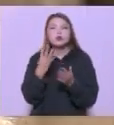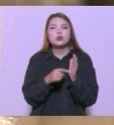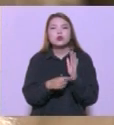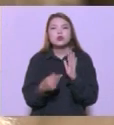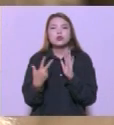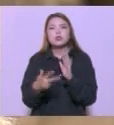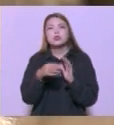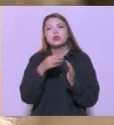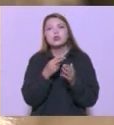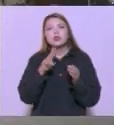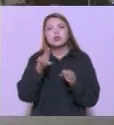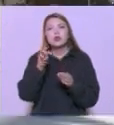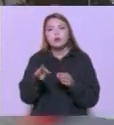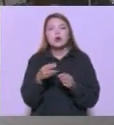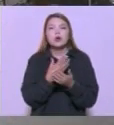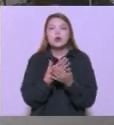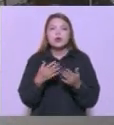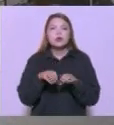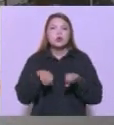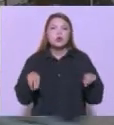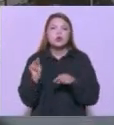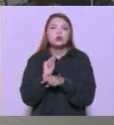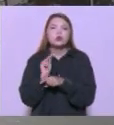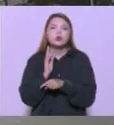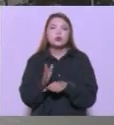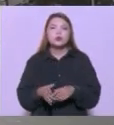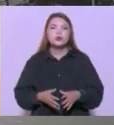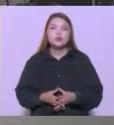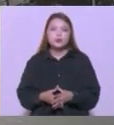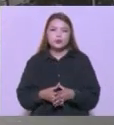және 4,3 километрлік желі жөндеу көрмек.